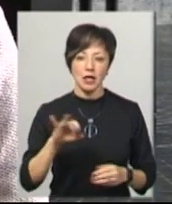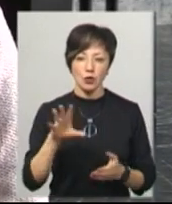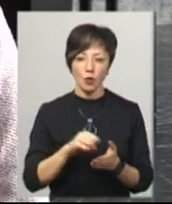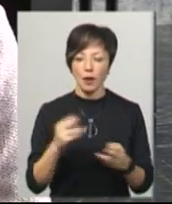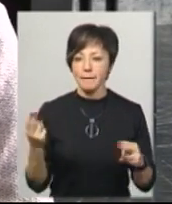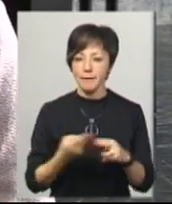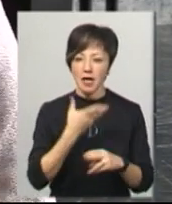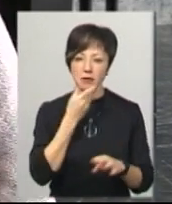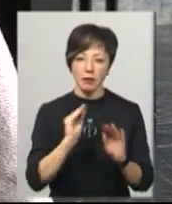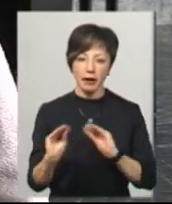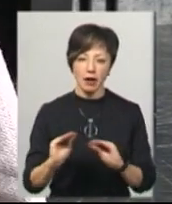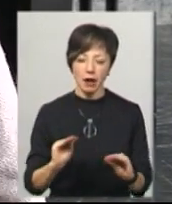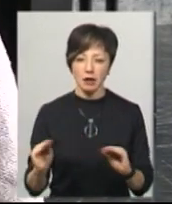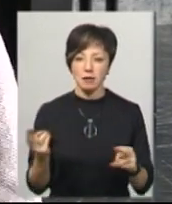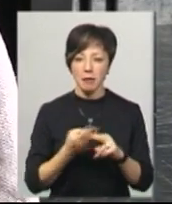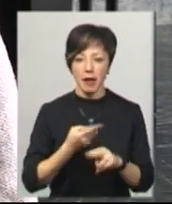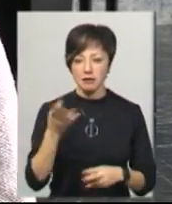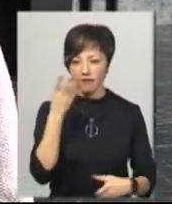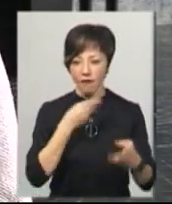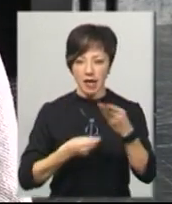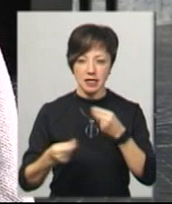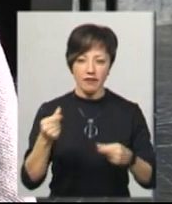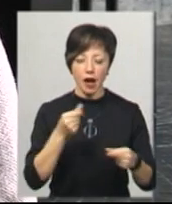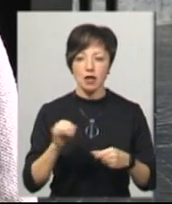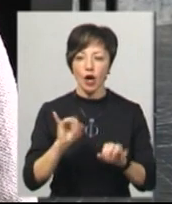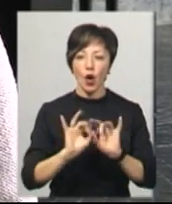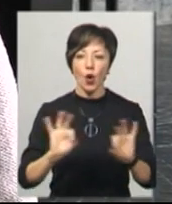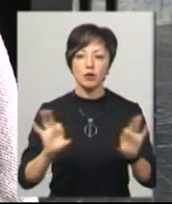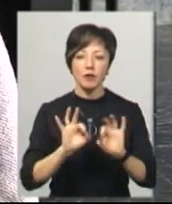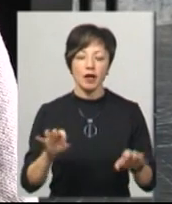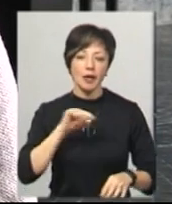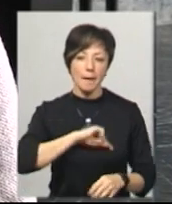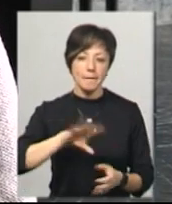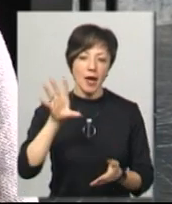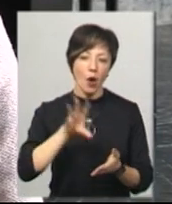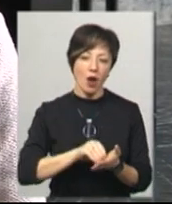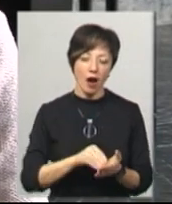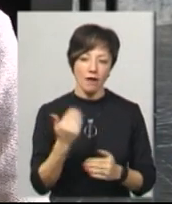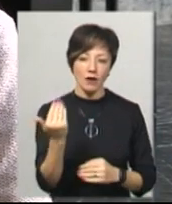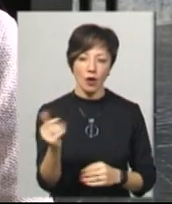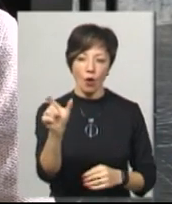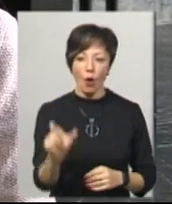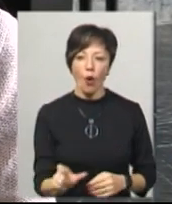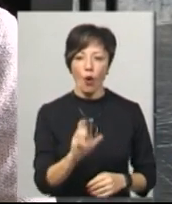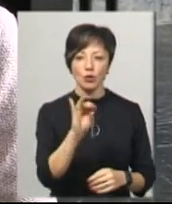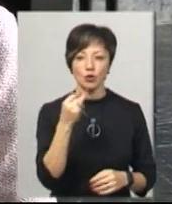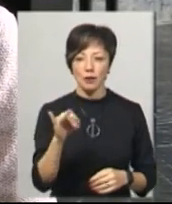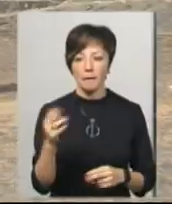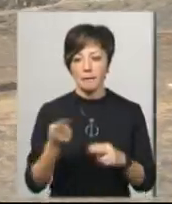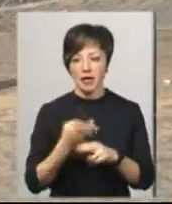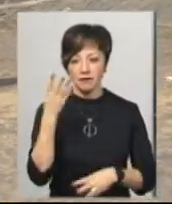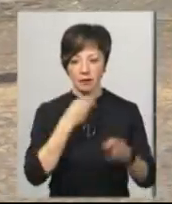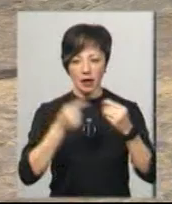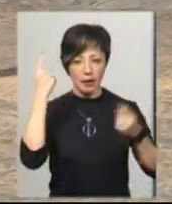без прикрас, без фальсифікації, і розповідати про біографію теж Островського, без прикрас і фальсифікації, і